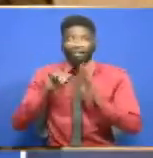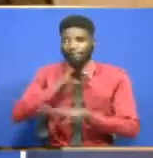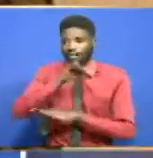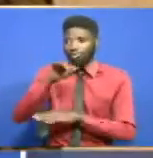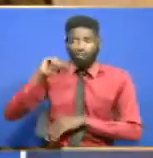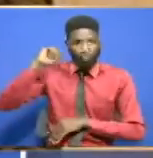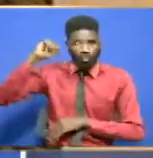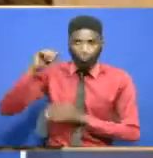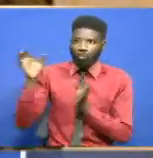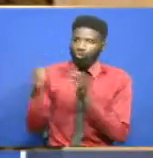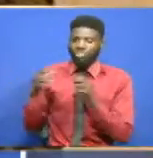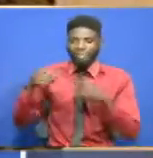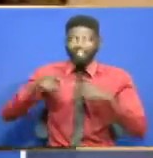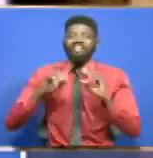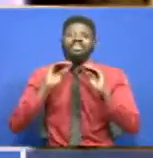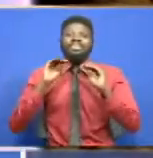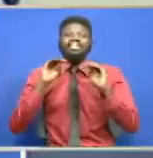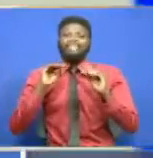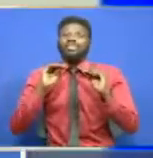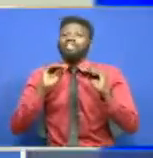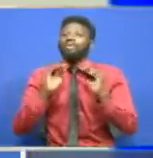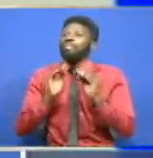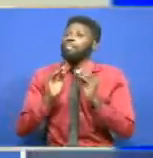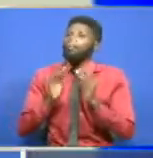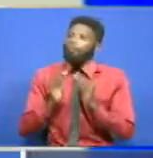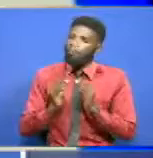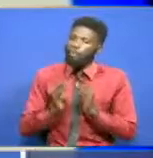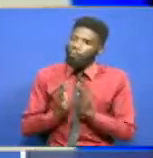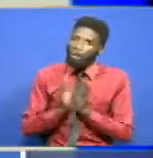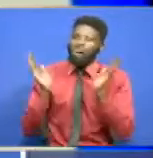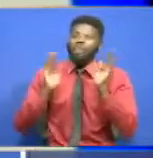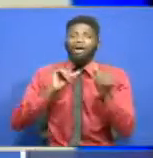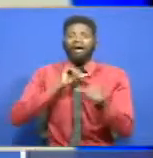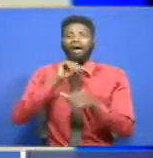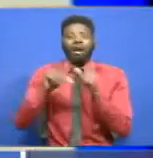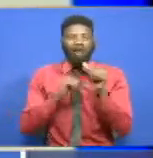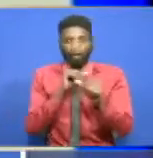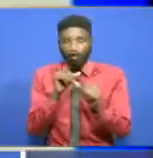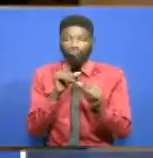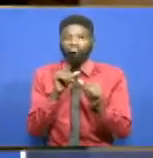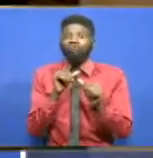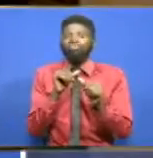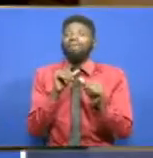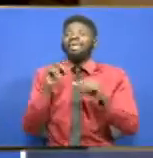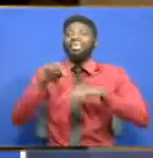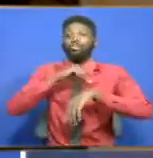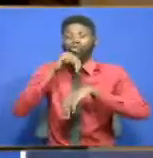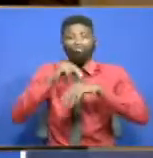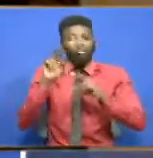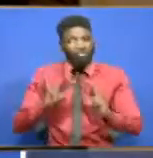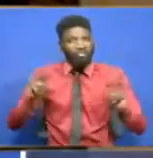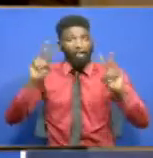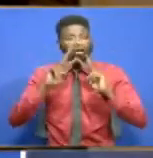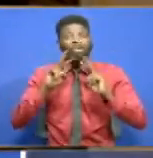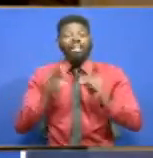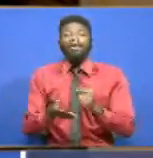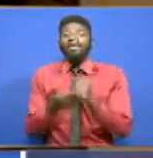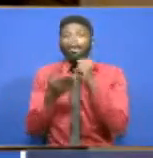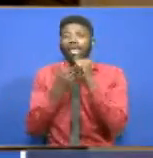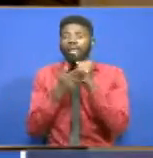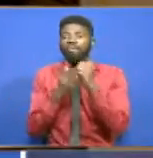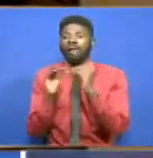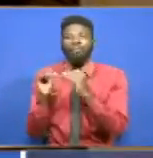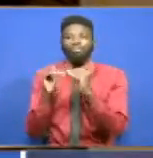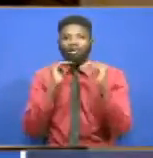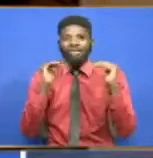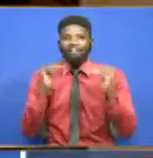kutoa uhamasisho kwa umma kuhusu maadili ya kitaifa ili kuimarisha demokrasia. As well, to take